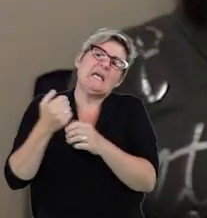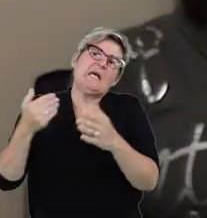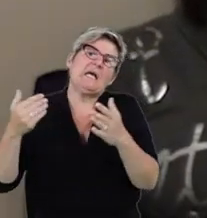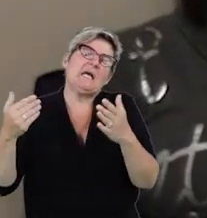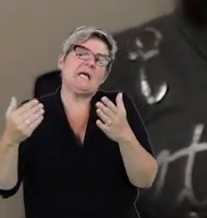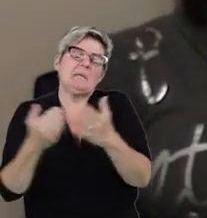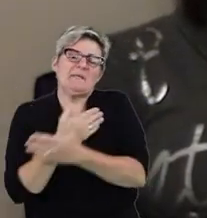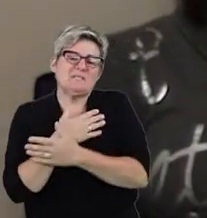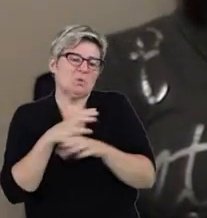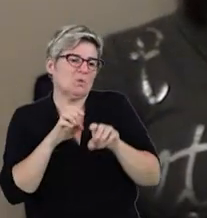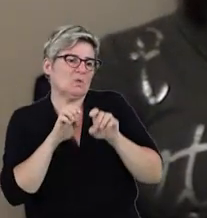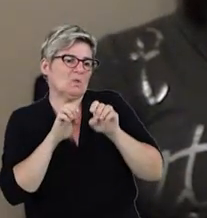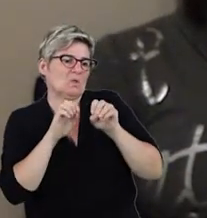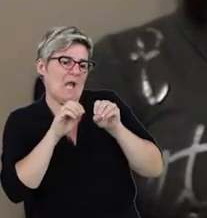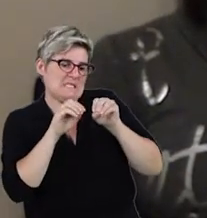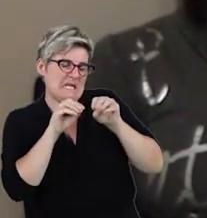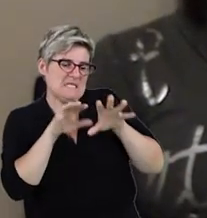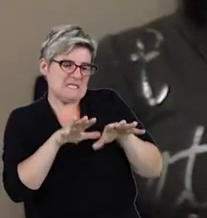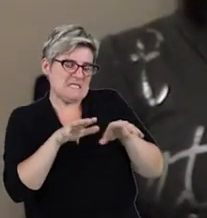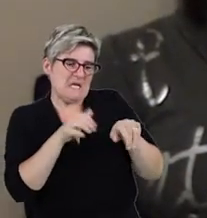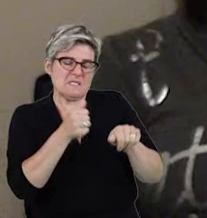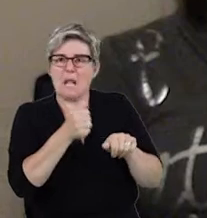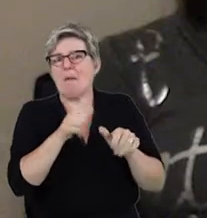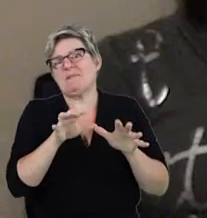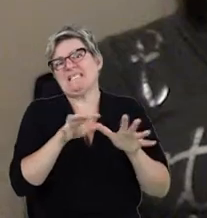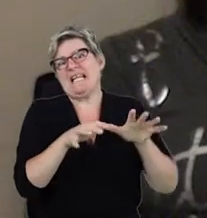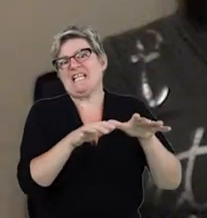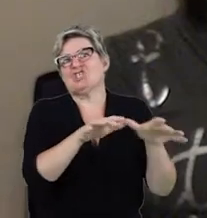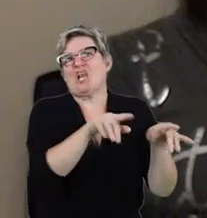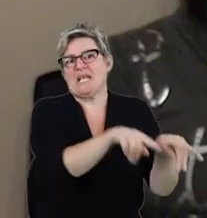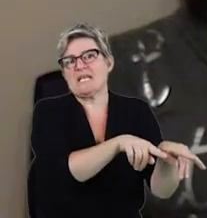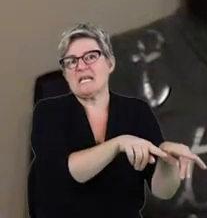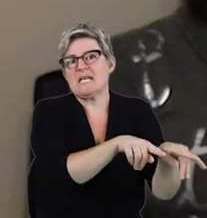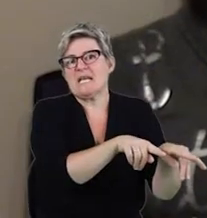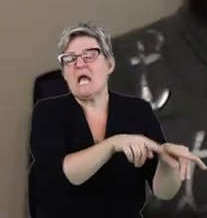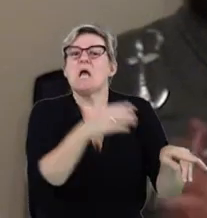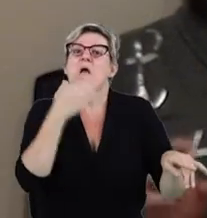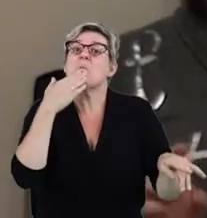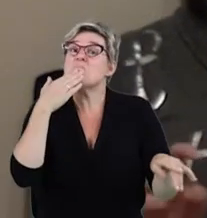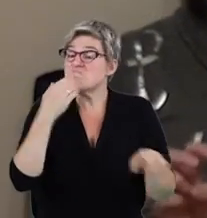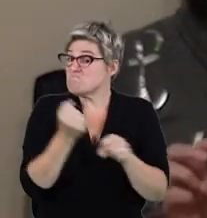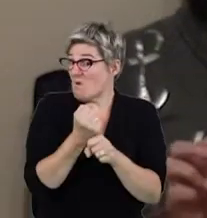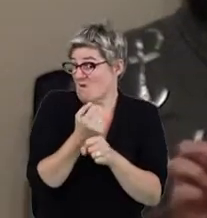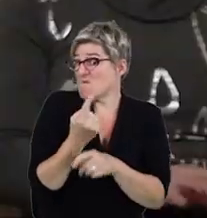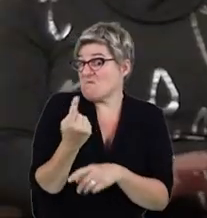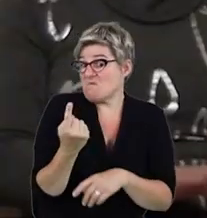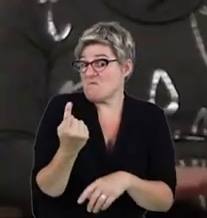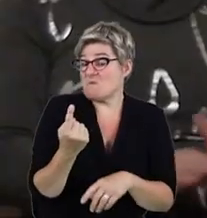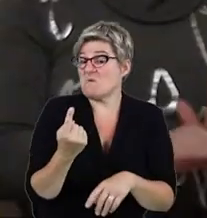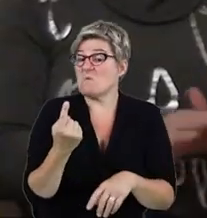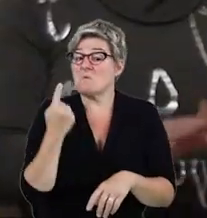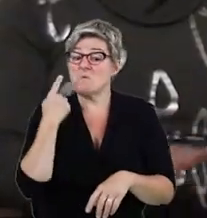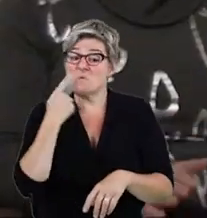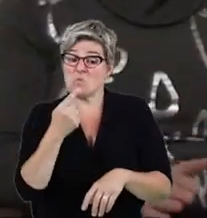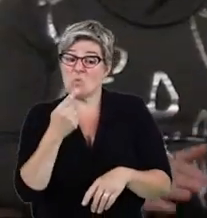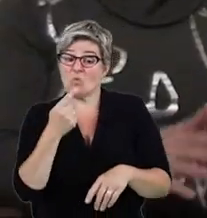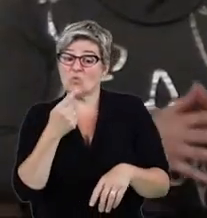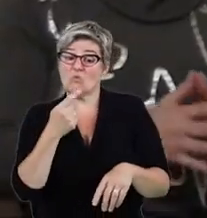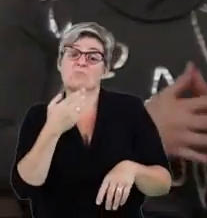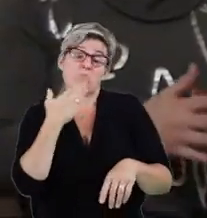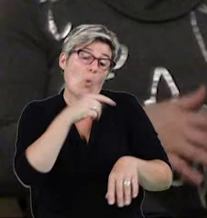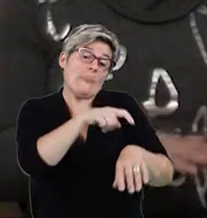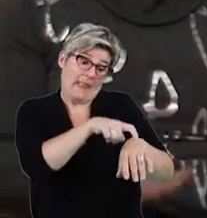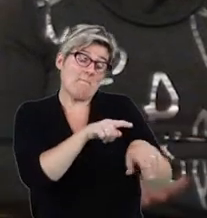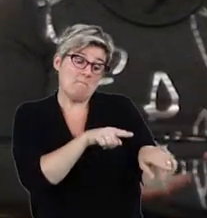année parce que c'était une enseignante qui était c'était une enseignante stratégique. Ça a été une très bonne